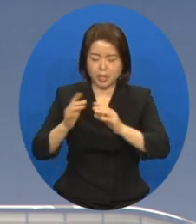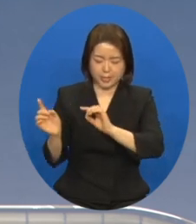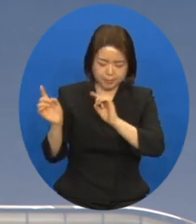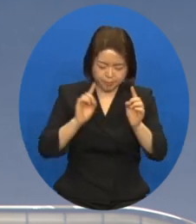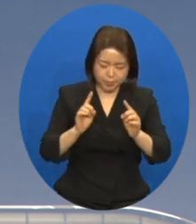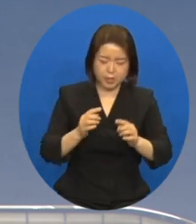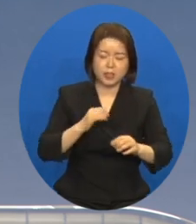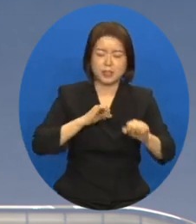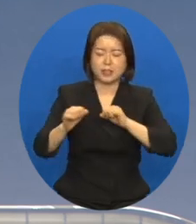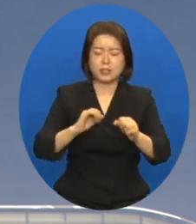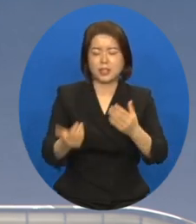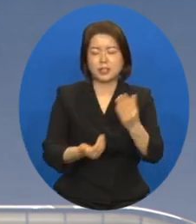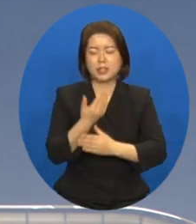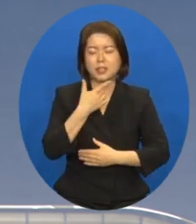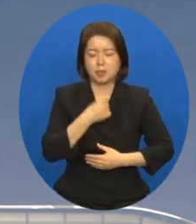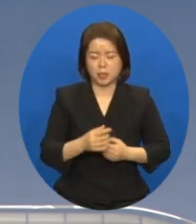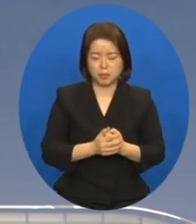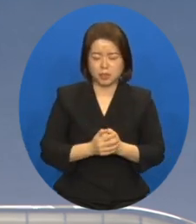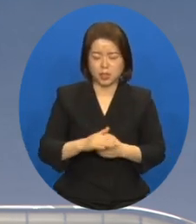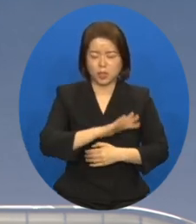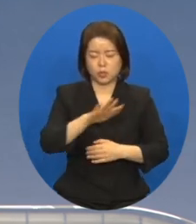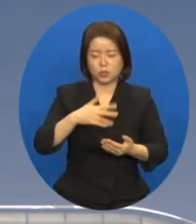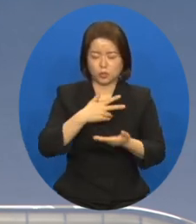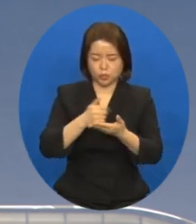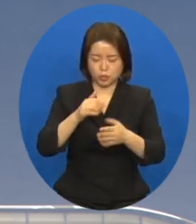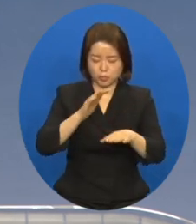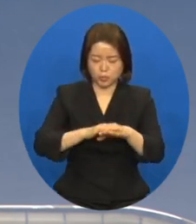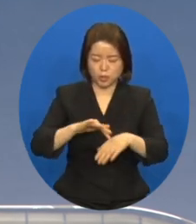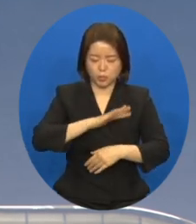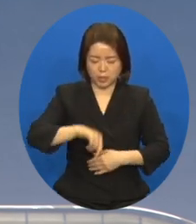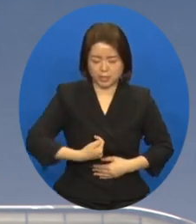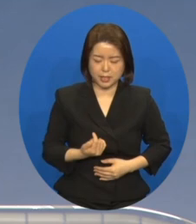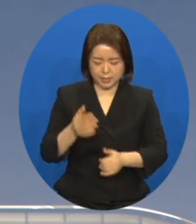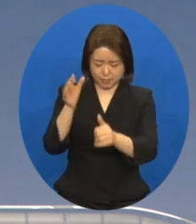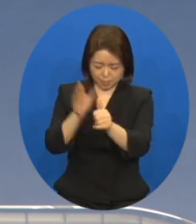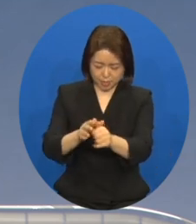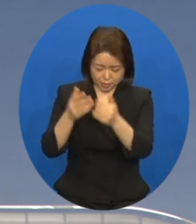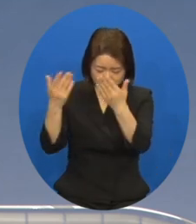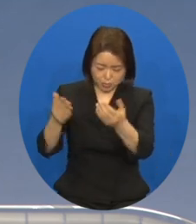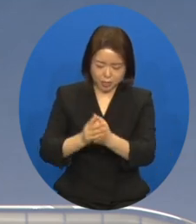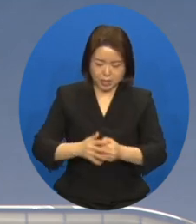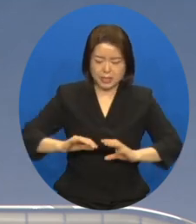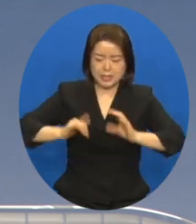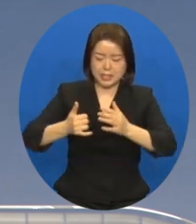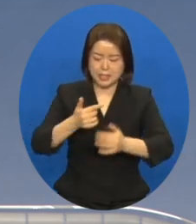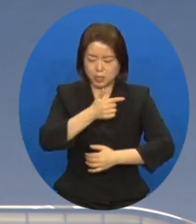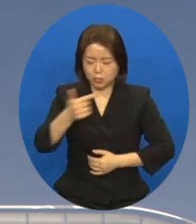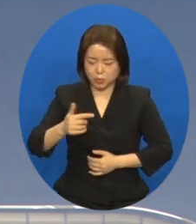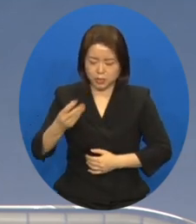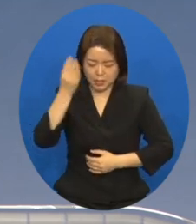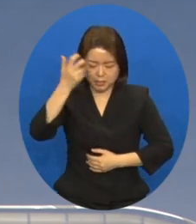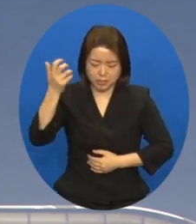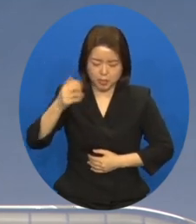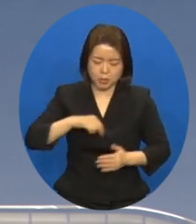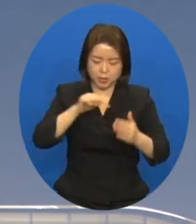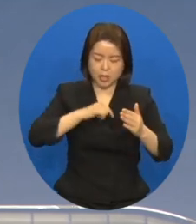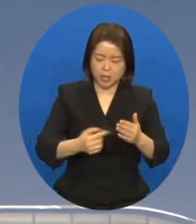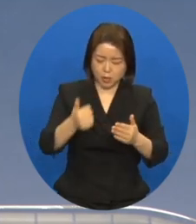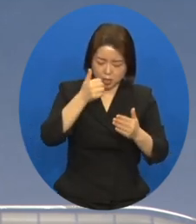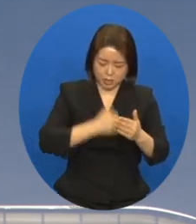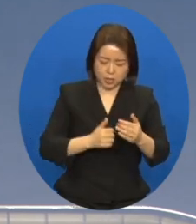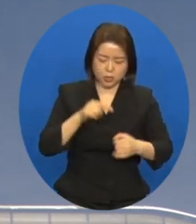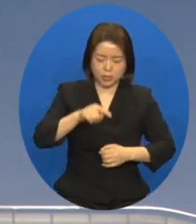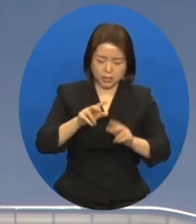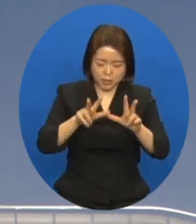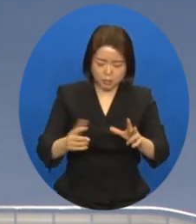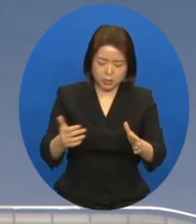되기를 원합니다. 주님의 손에 우리 자신을 맡깁니다. 세상보다 크신 성령께서 이미 우리 안에 와 계시고